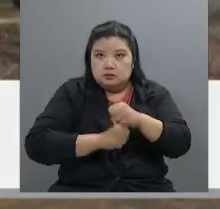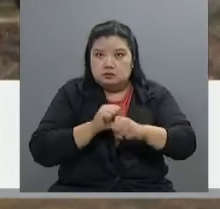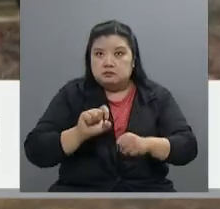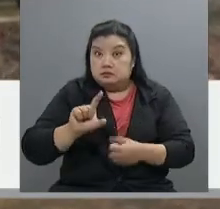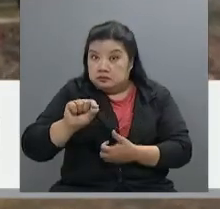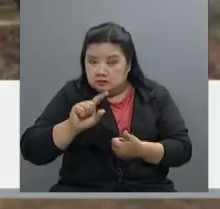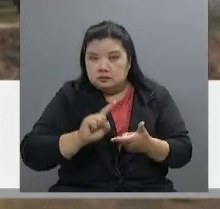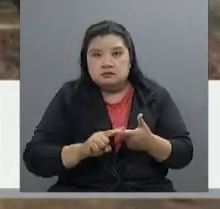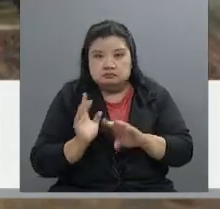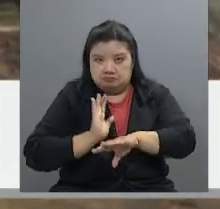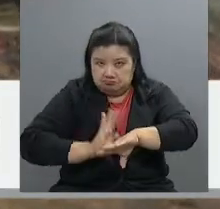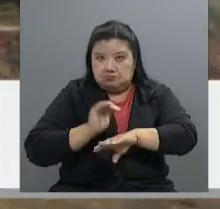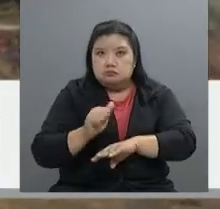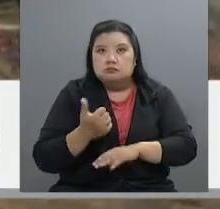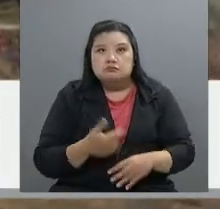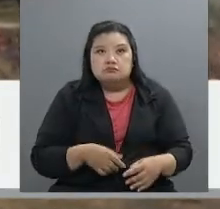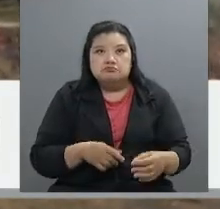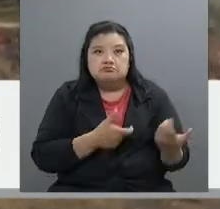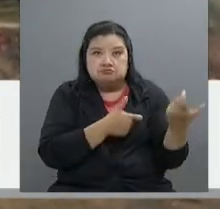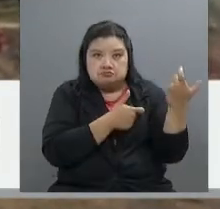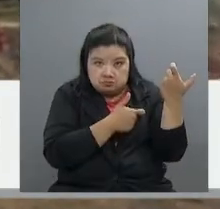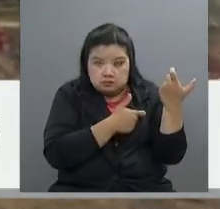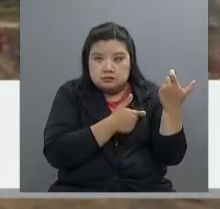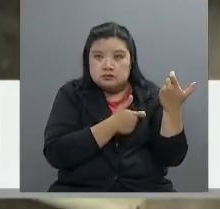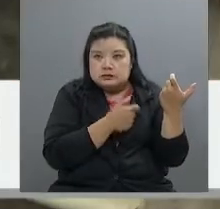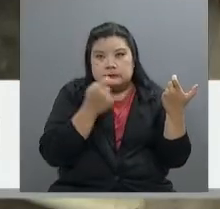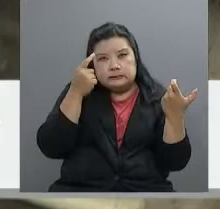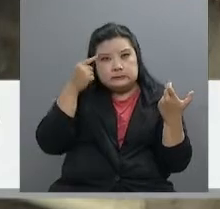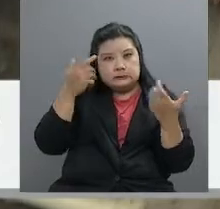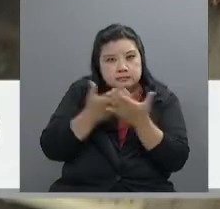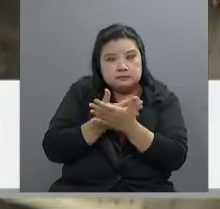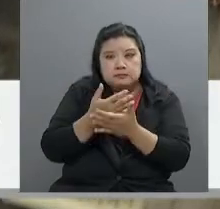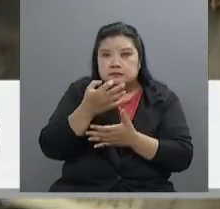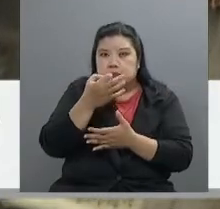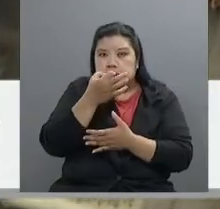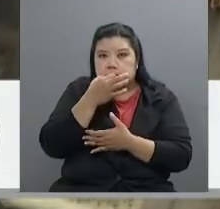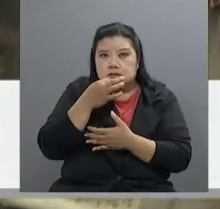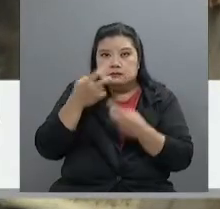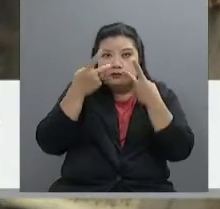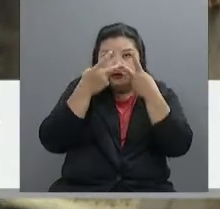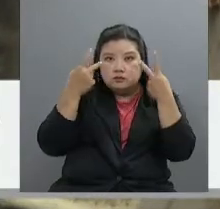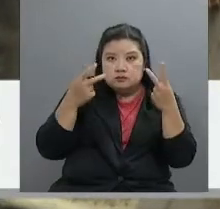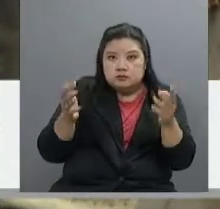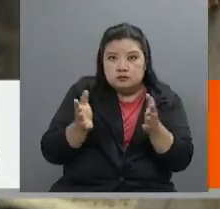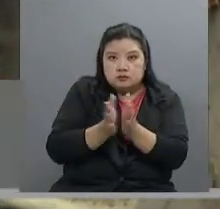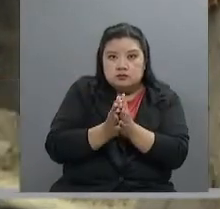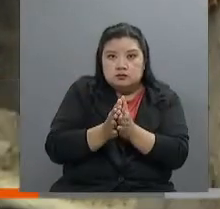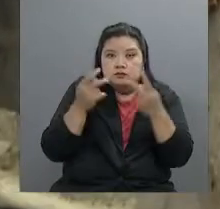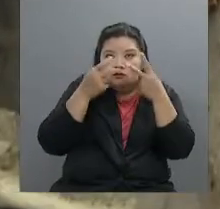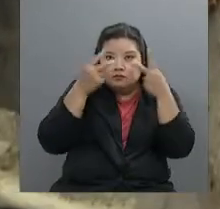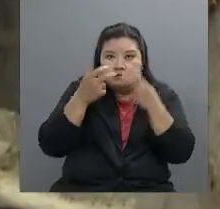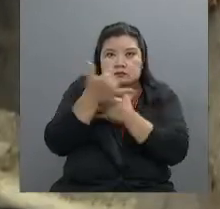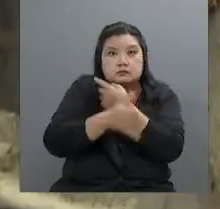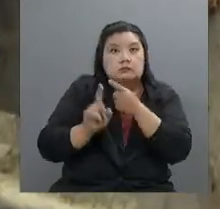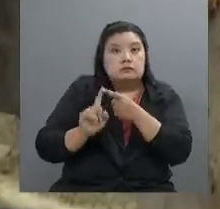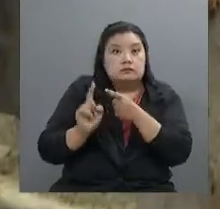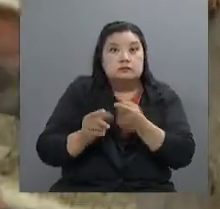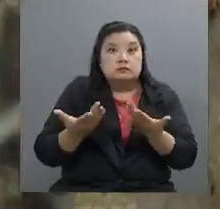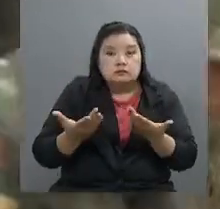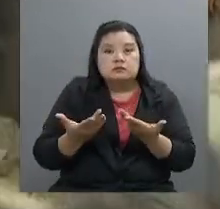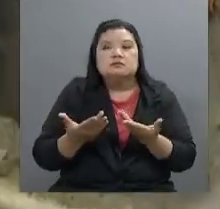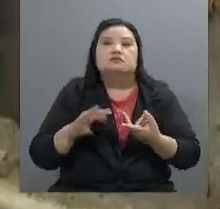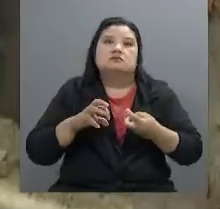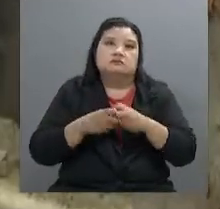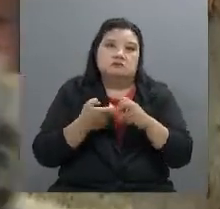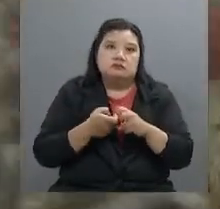การต่อสู้หันไปทำงานเป็นวิชาชีพหรือว่าไปทำงานร่วมกับกลุ่มอาชญากรจะทำให้ปัญหาอาชญากรรมในอินเดียนั้น